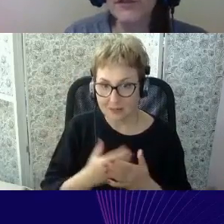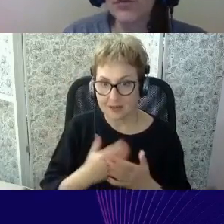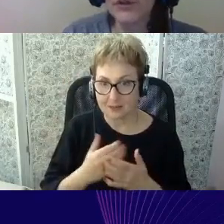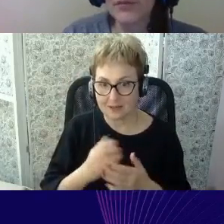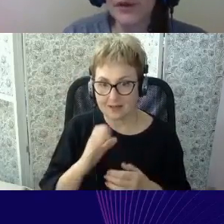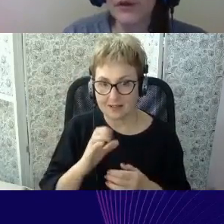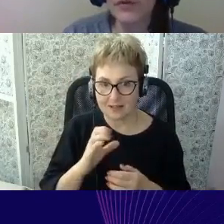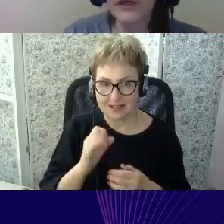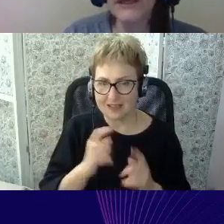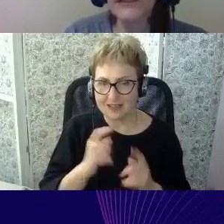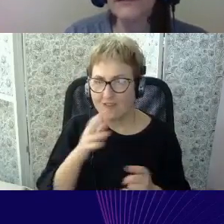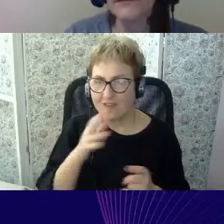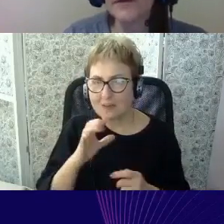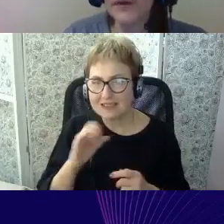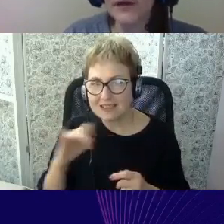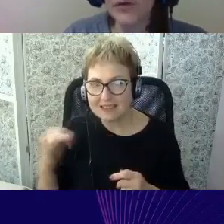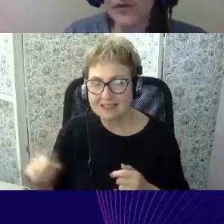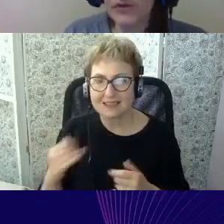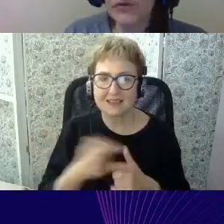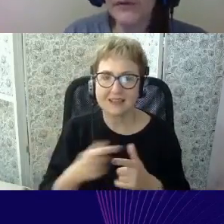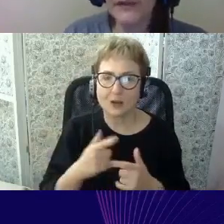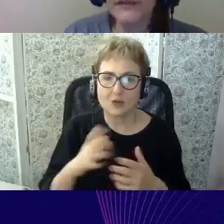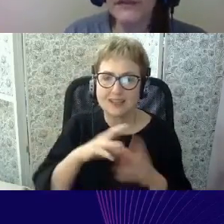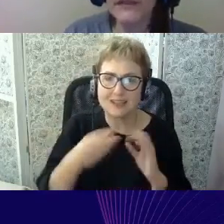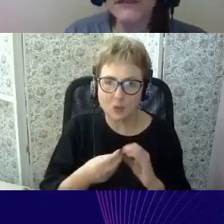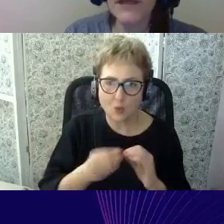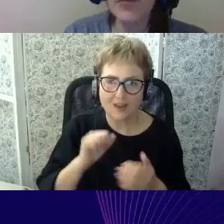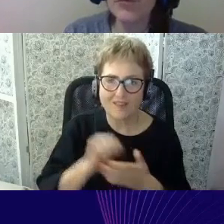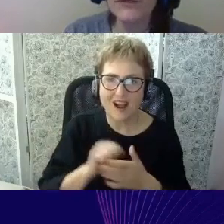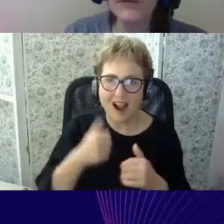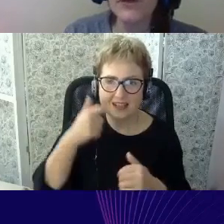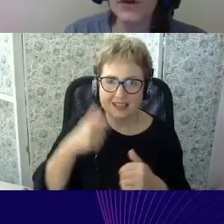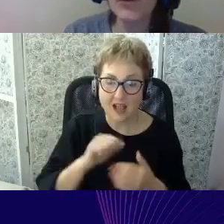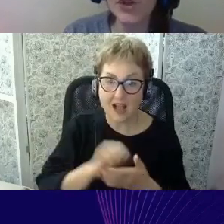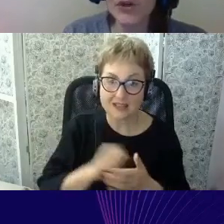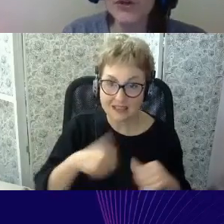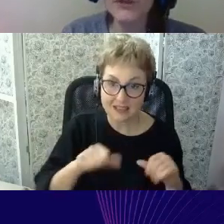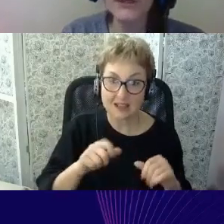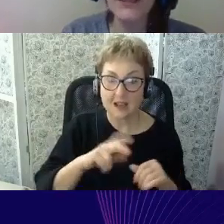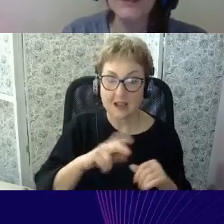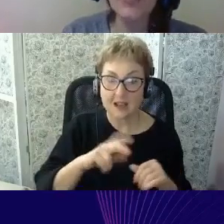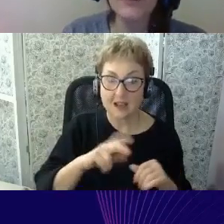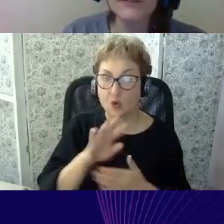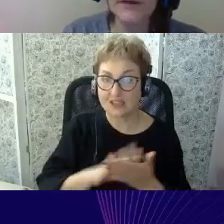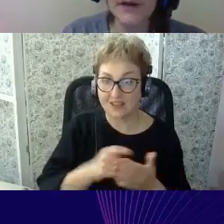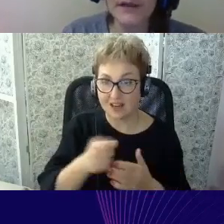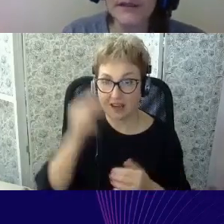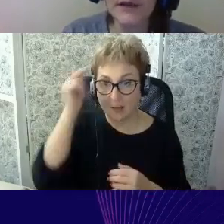например, в сессионный период, да, или при какой-то итоговой аттестации по заявлению обучающегося,